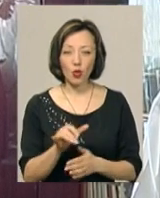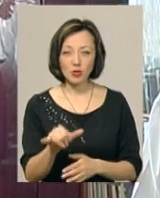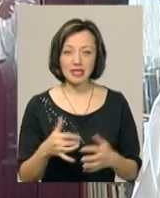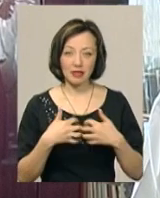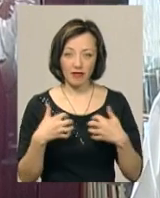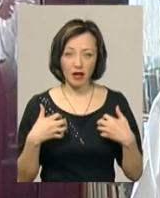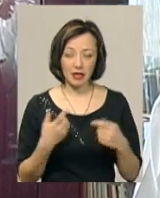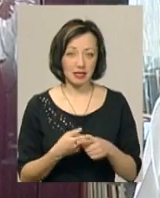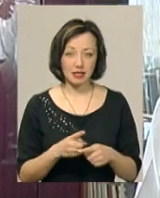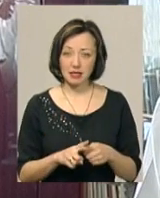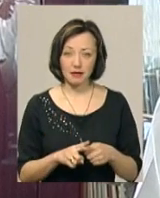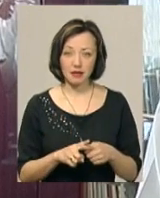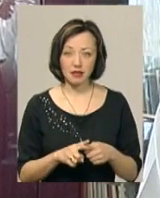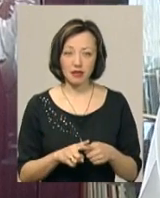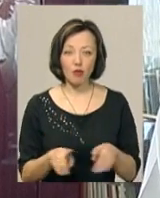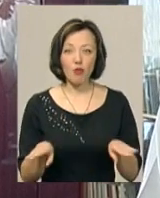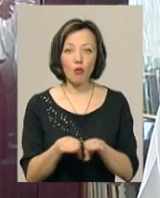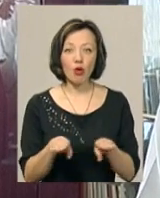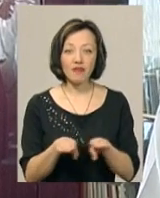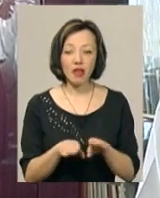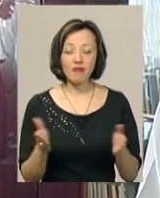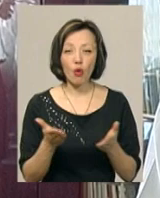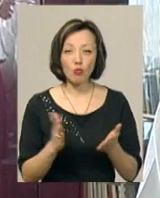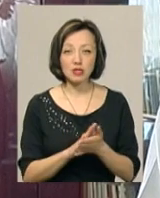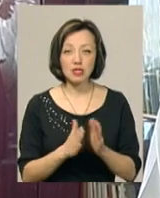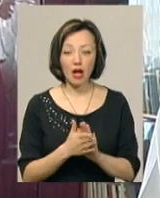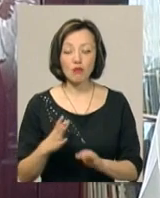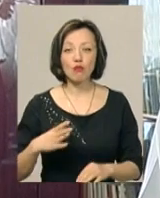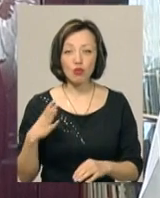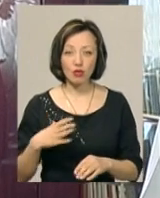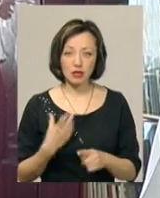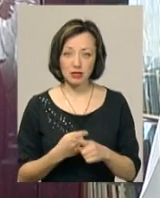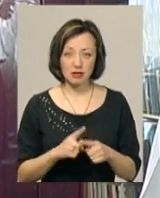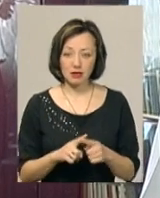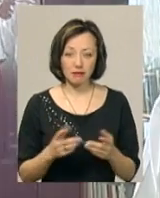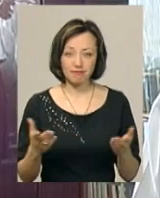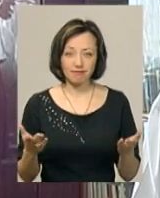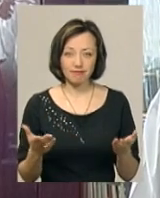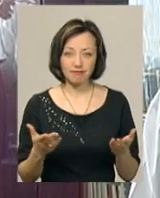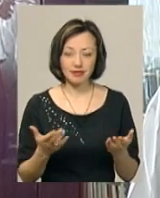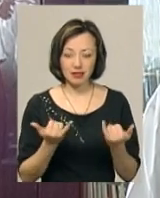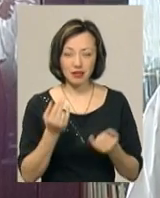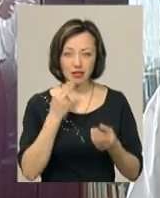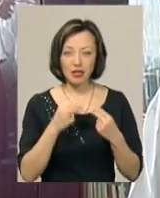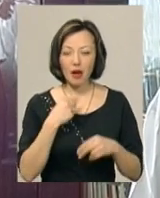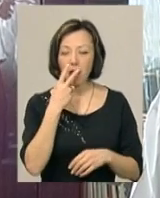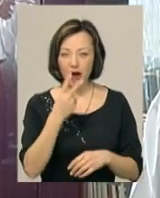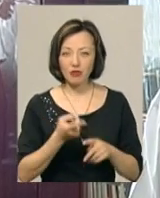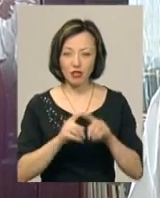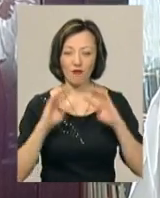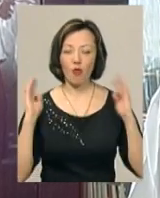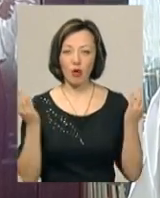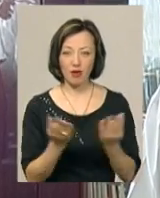це в порівнянні з тим, в якому стані вони були, це воно не порівнюється. Я дивився, я бачив ці вольєри,